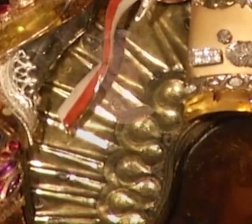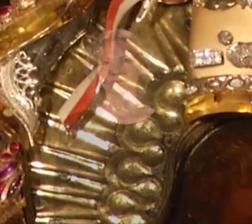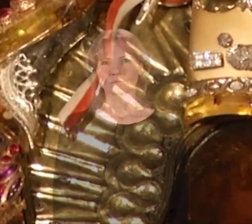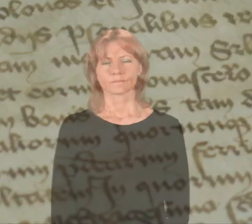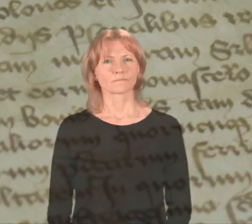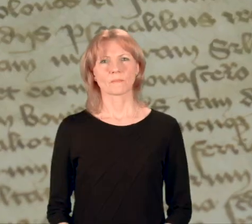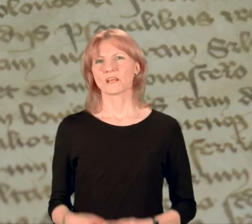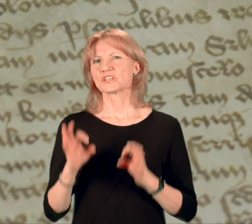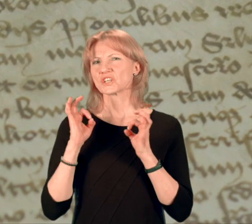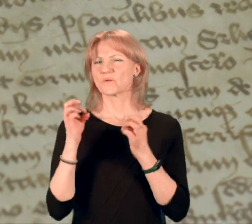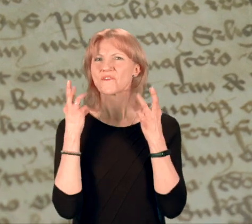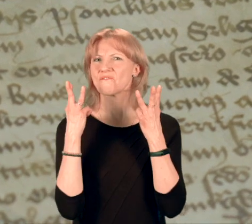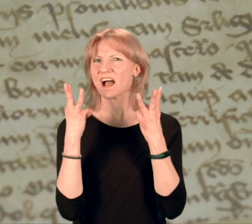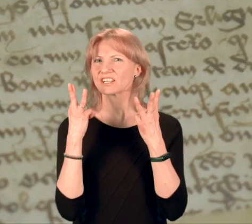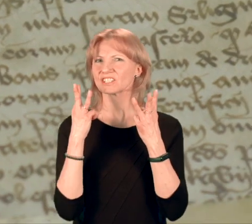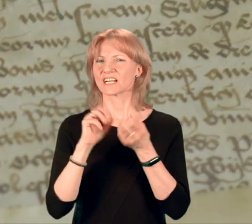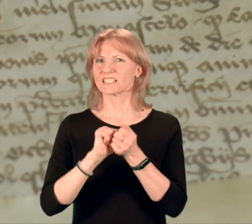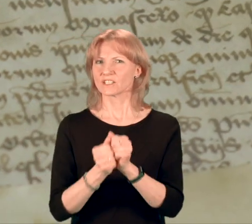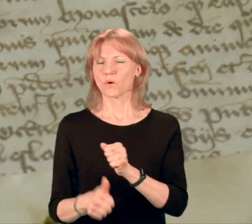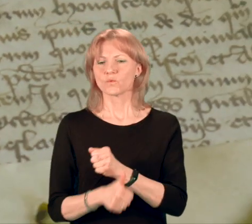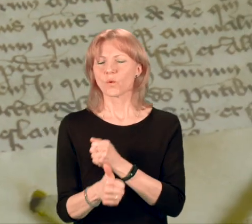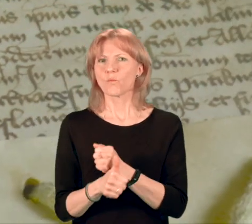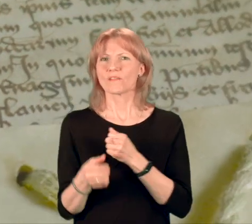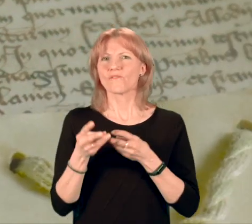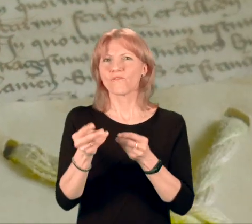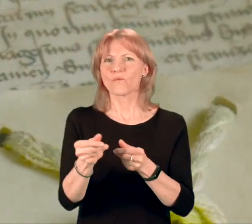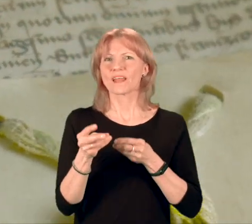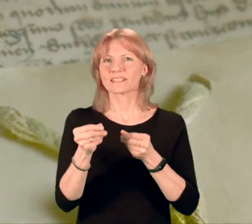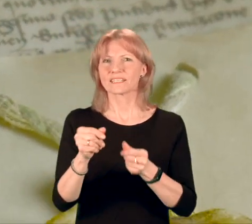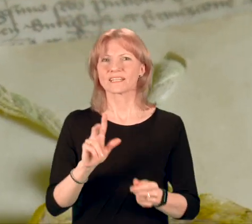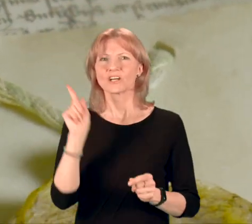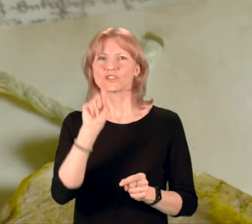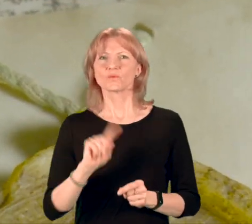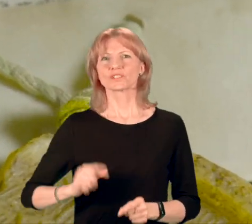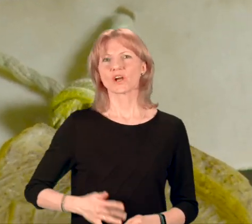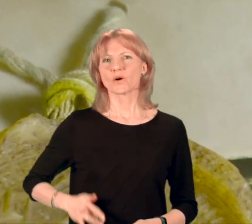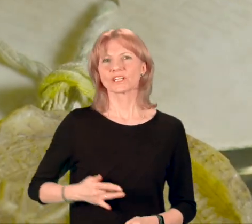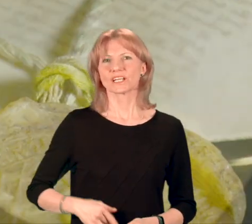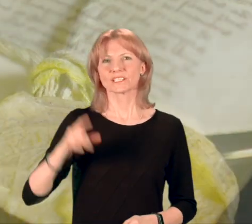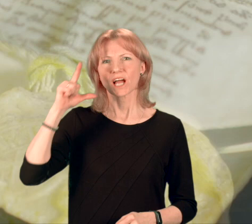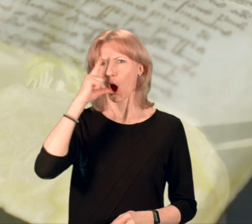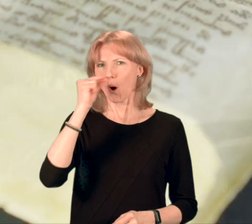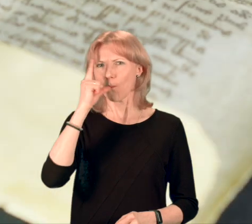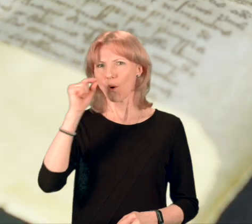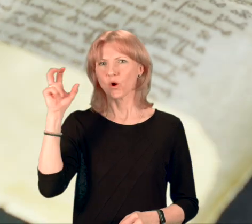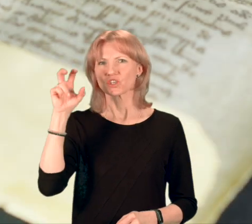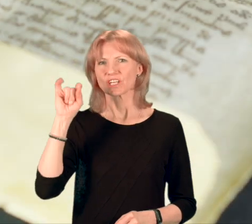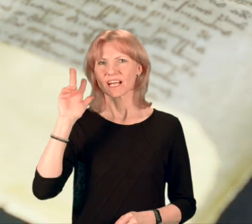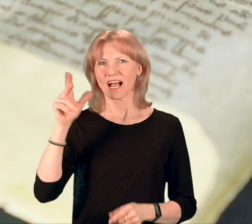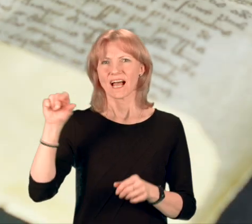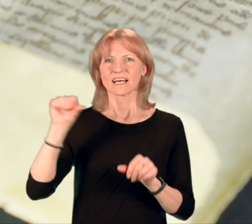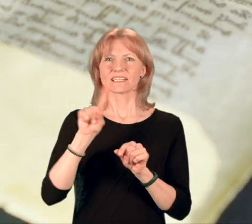Na szczególną uwagę zasługują też dokumenty fundacyjne śląskiego księcia Władysława Opolczyka z